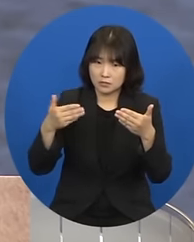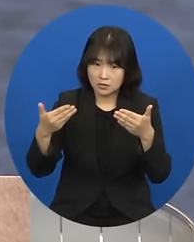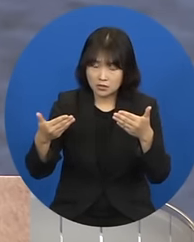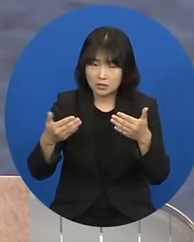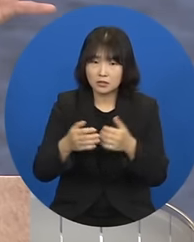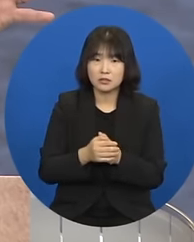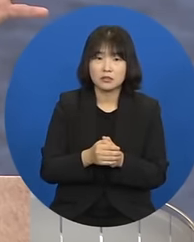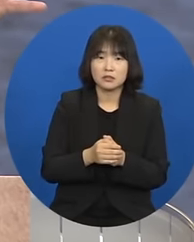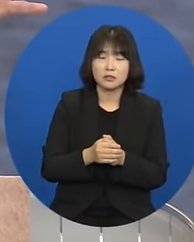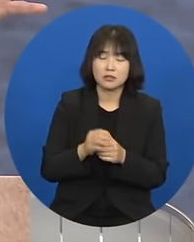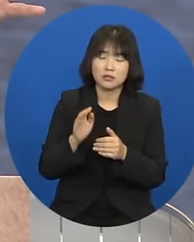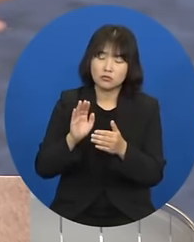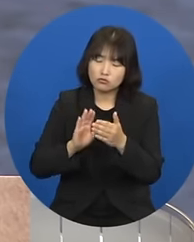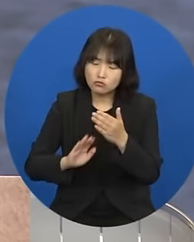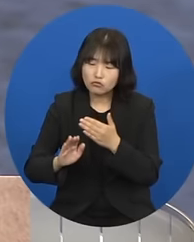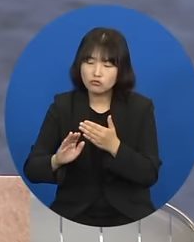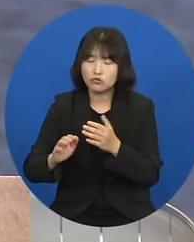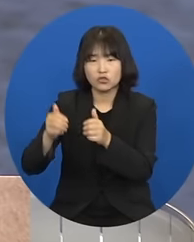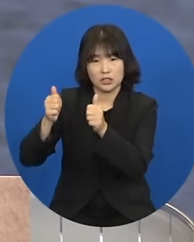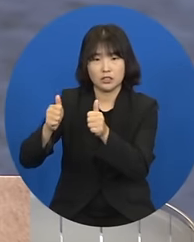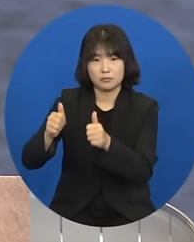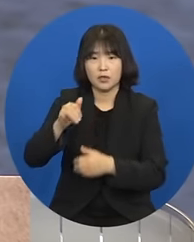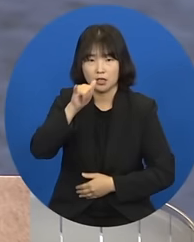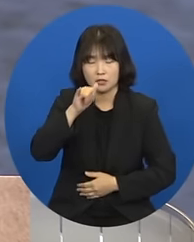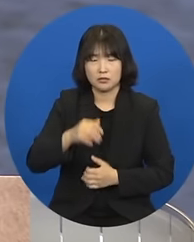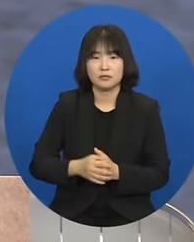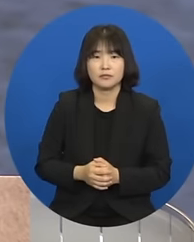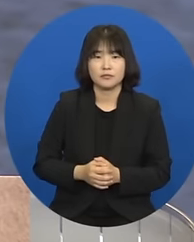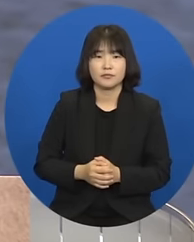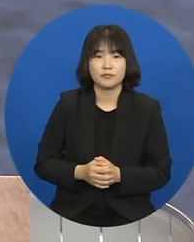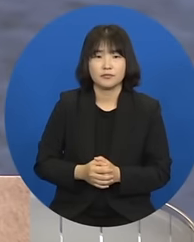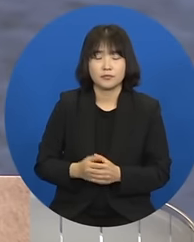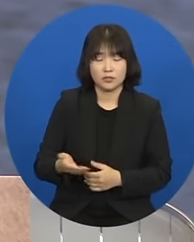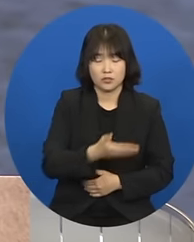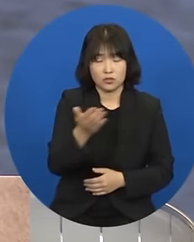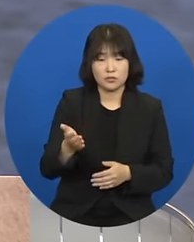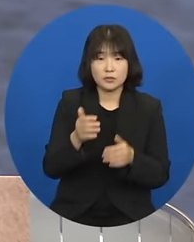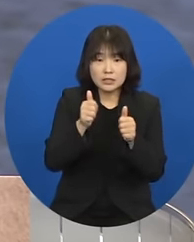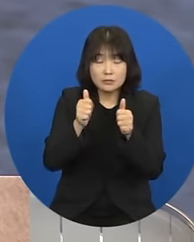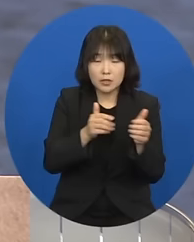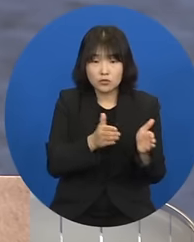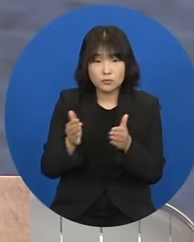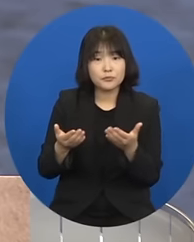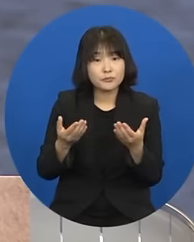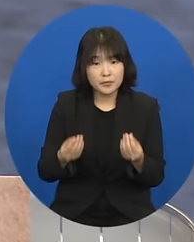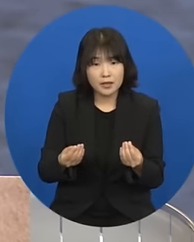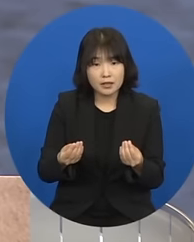있습니다. 우리 모든 다 죽어요. 결국에는 심판대에 서게 됩니다. 여러분 준비되셨습니까?